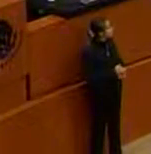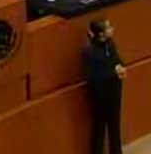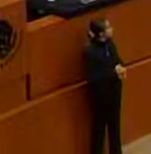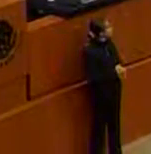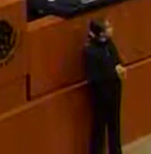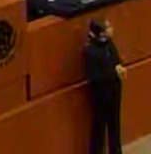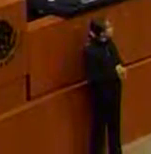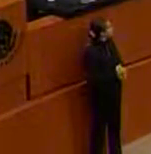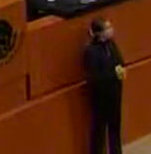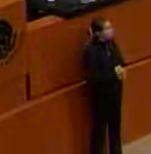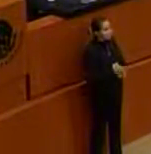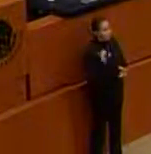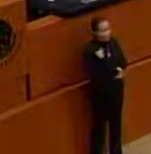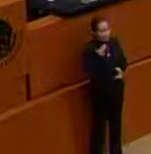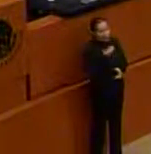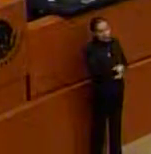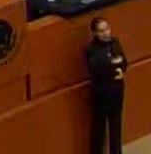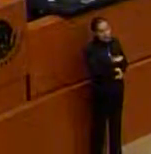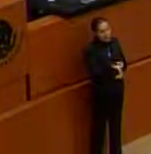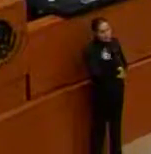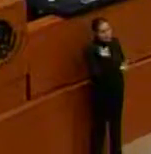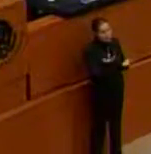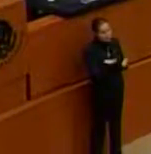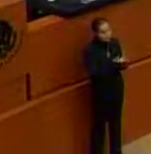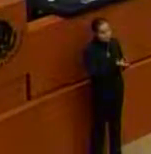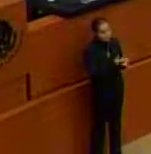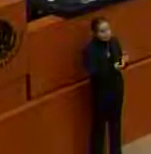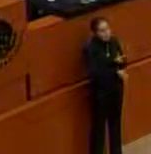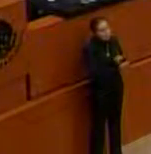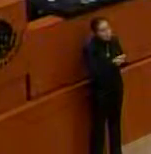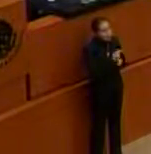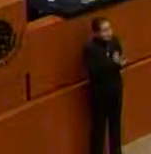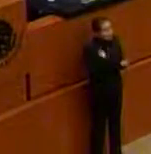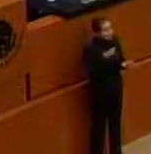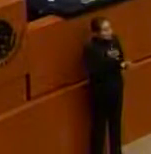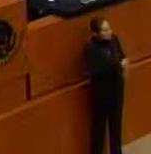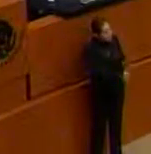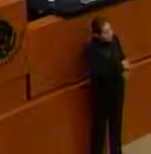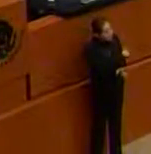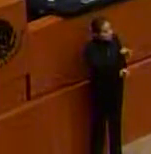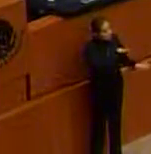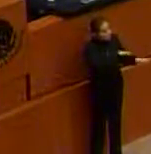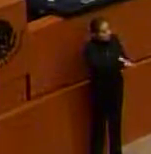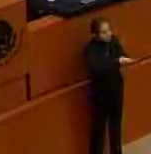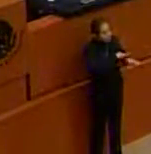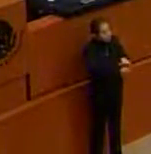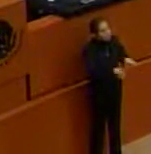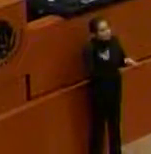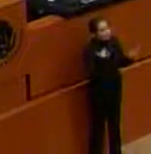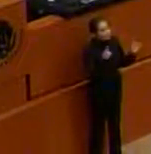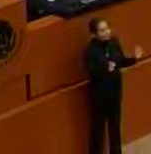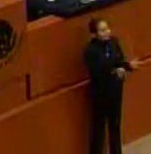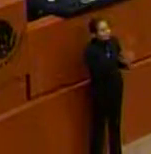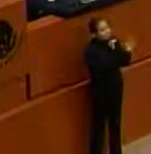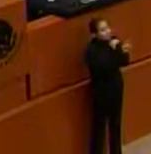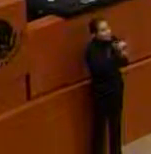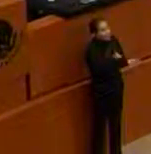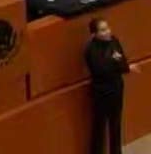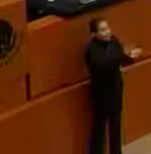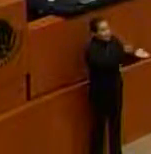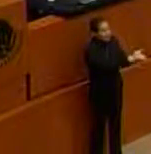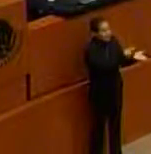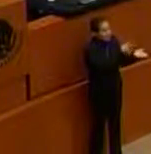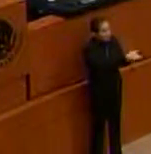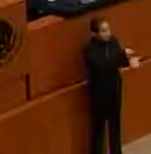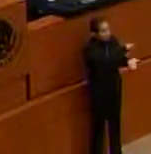à son tour, baisse la demande de production et augmente la pression sur l'emploi. Les conséquences sur les prix à la consommation sont une